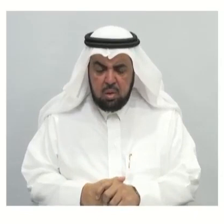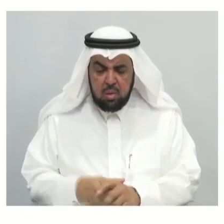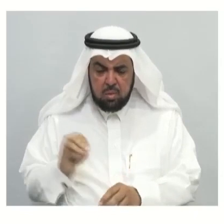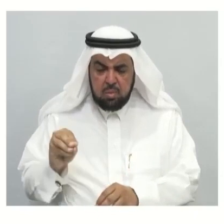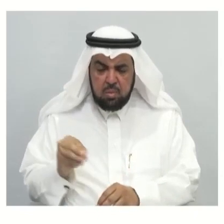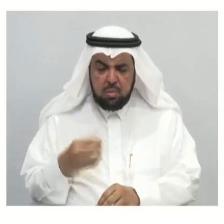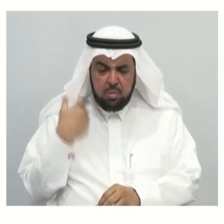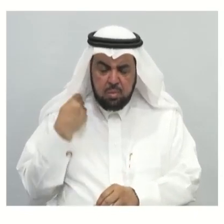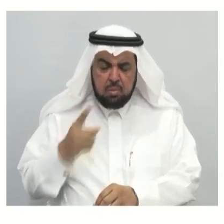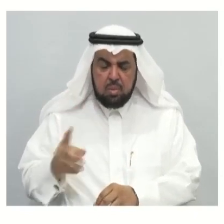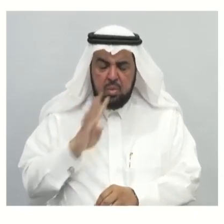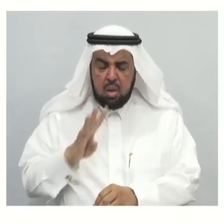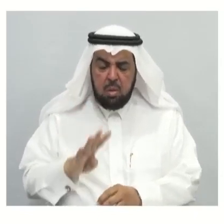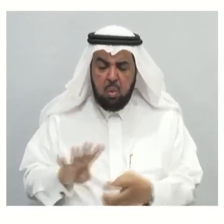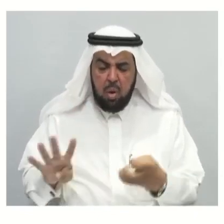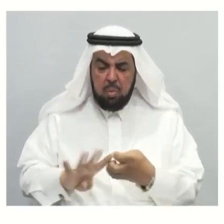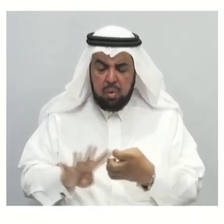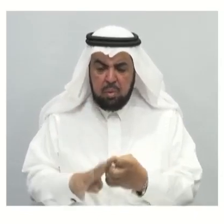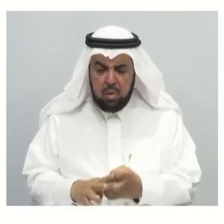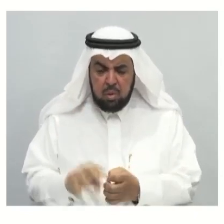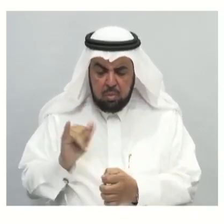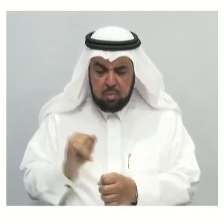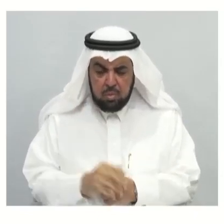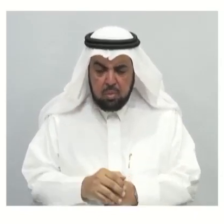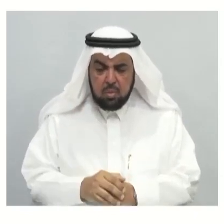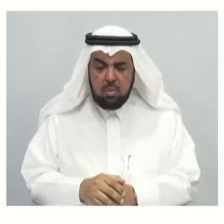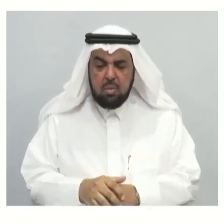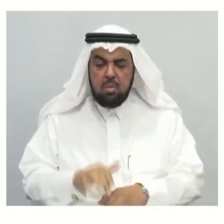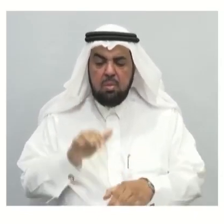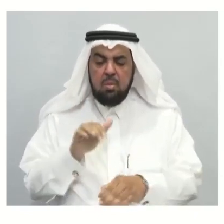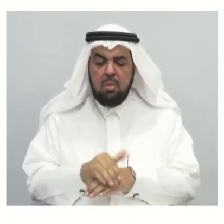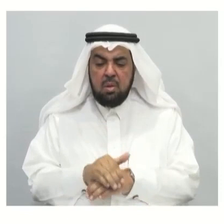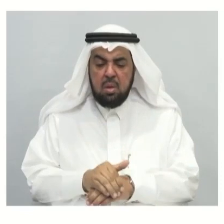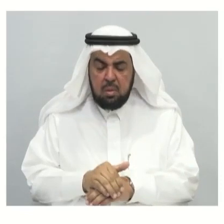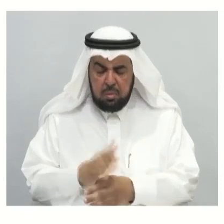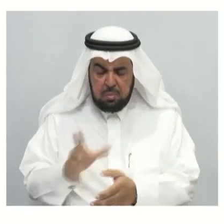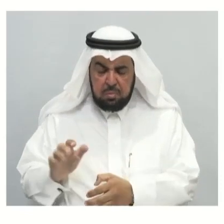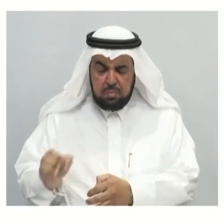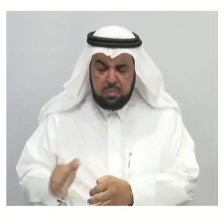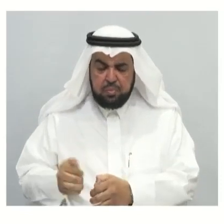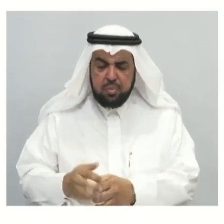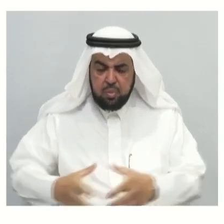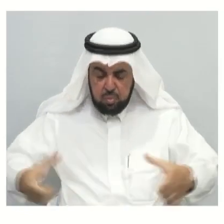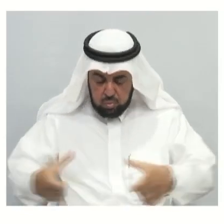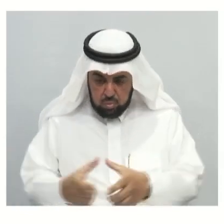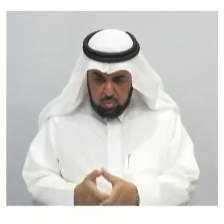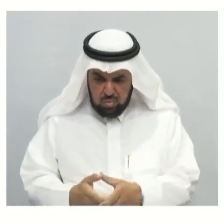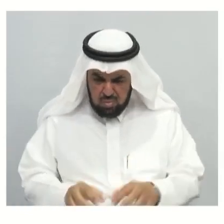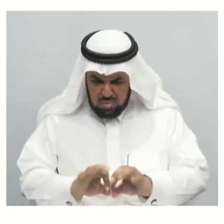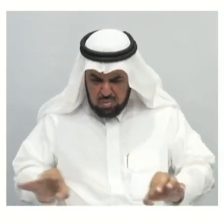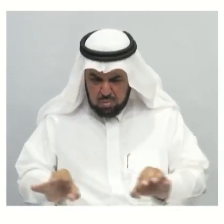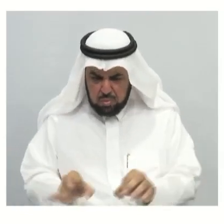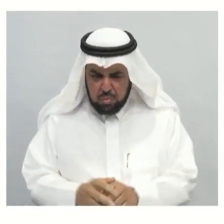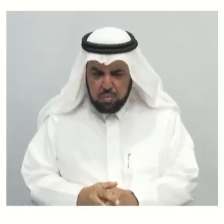هجريا 1944 ميلاديا دعا النحاس لعقد لجنه تحضيريه